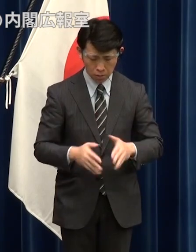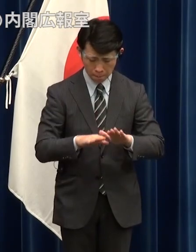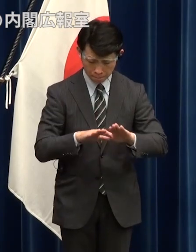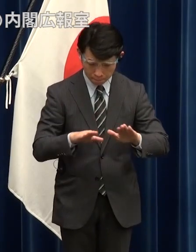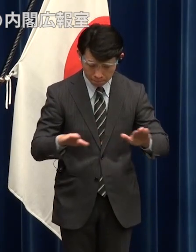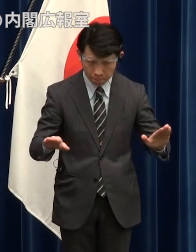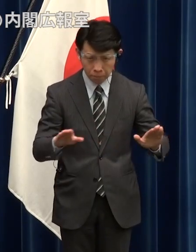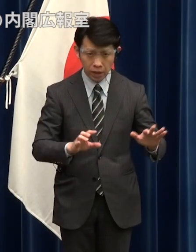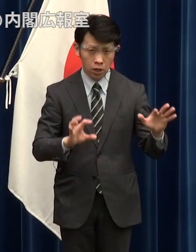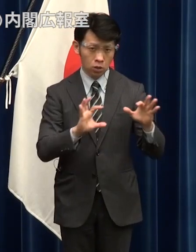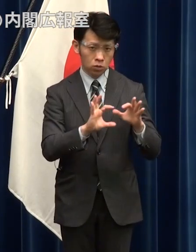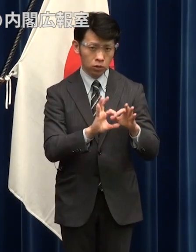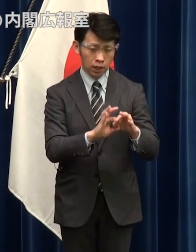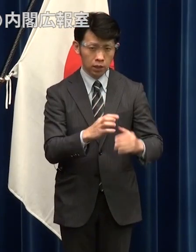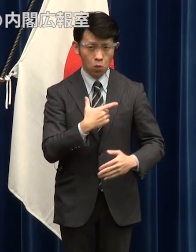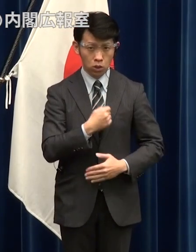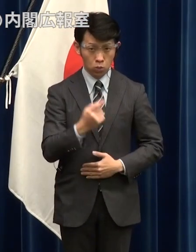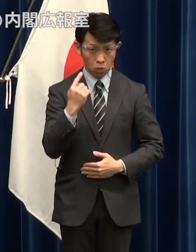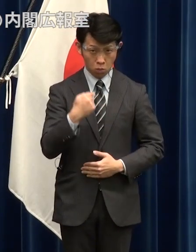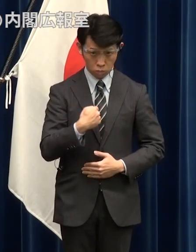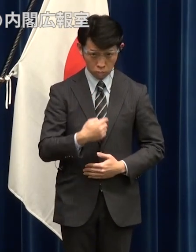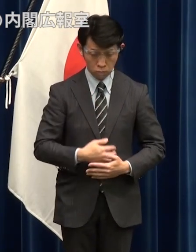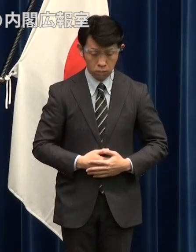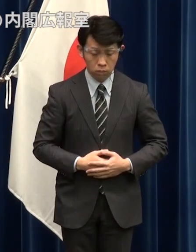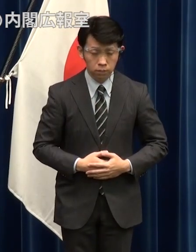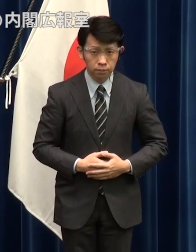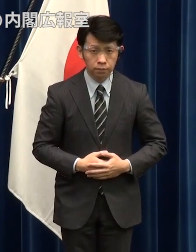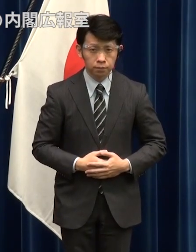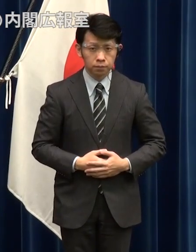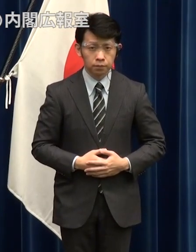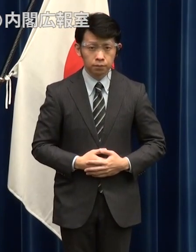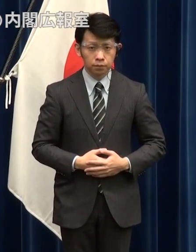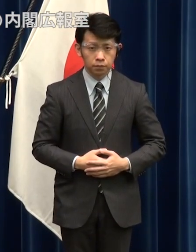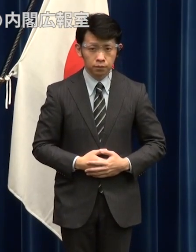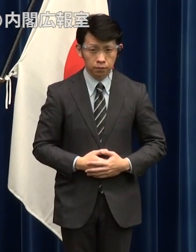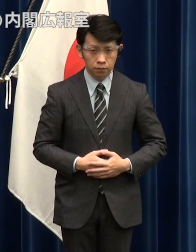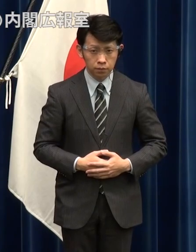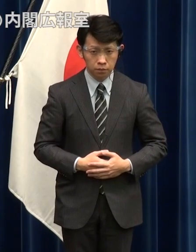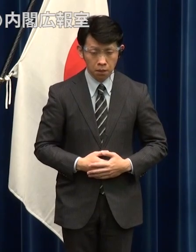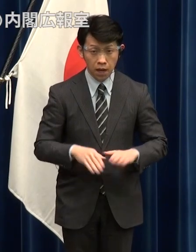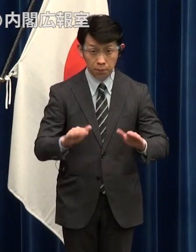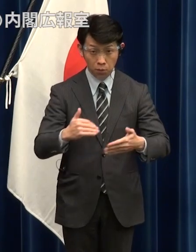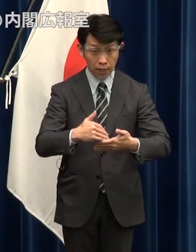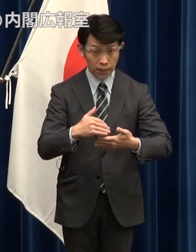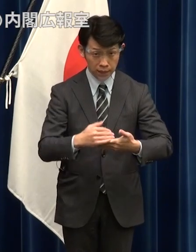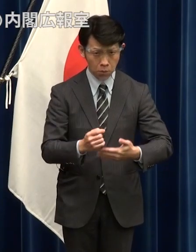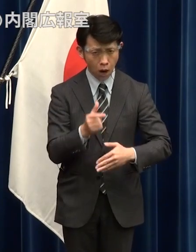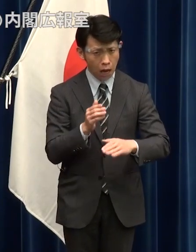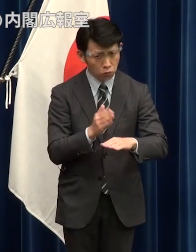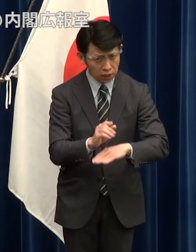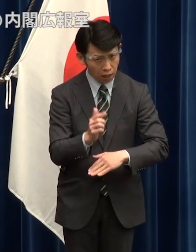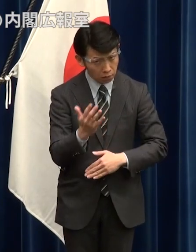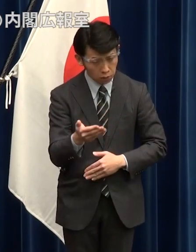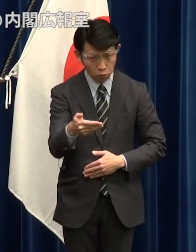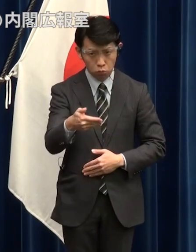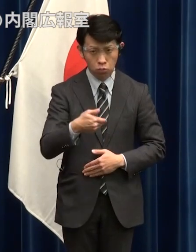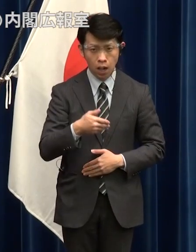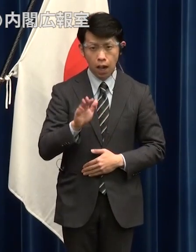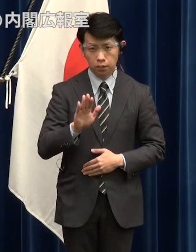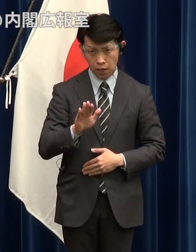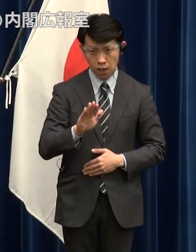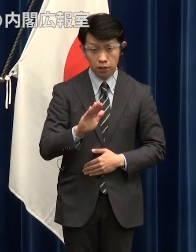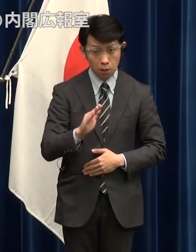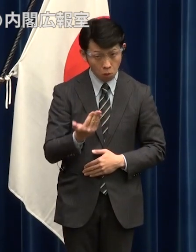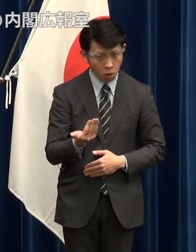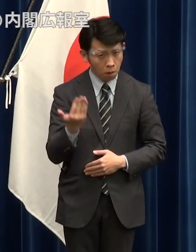と強く思っています。拙速だというご指摘もありましたが、こういった過程を積み上げてき